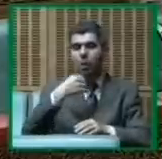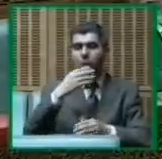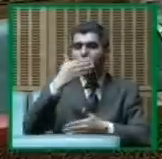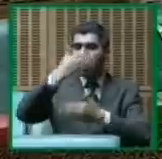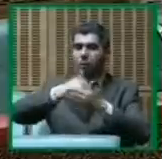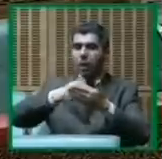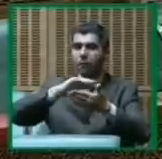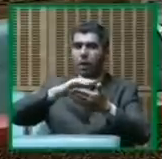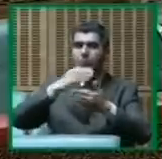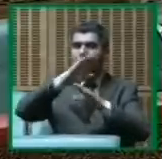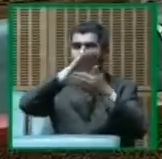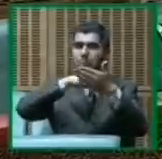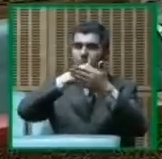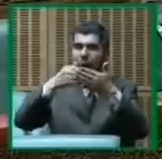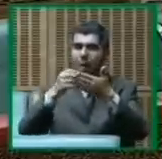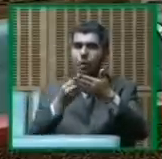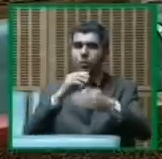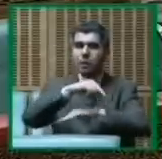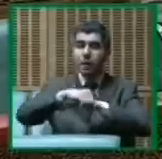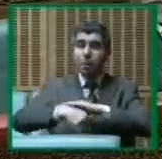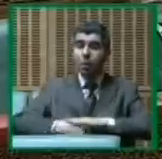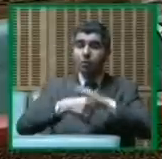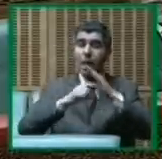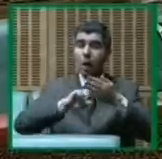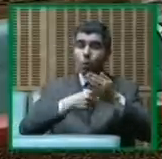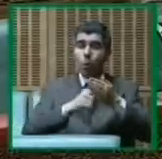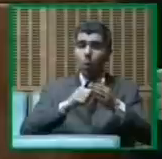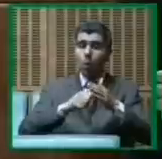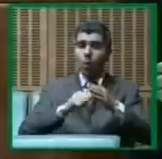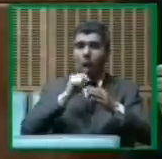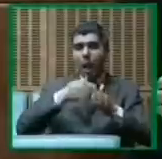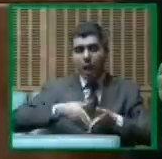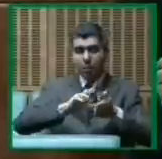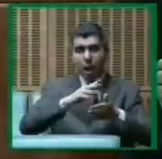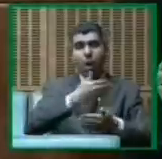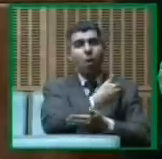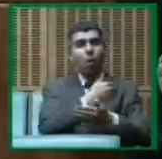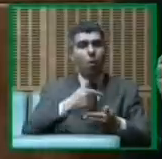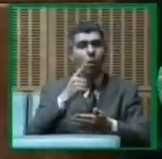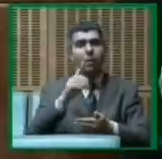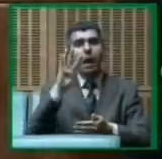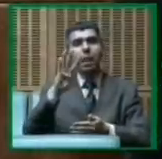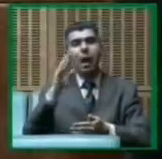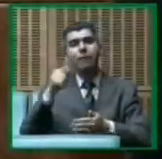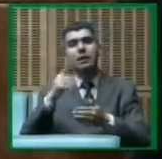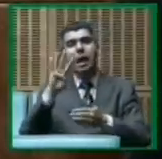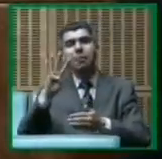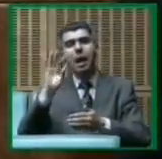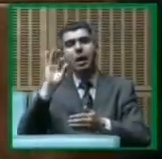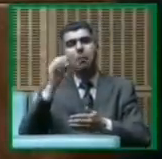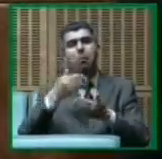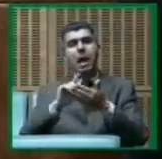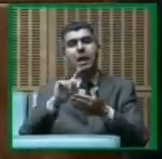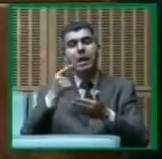اللي وقعها المكتب الوطني للكهرباء مع الحكومة اللي خصت 4.4 مليار درهم في هذه المده